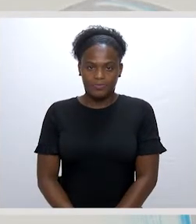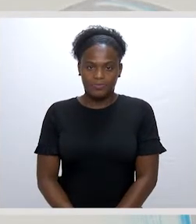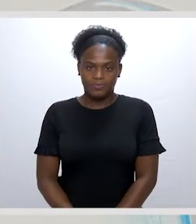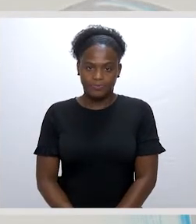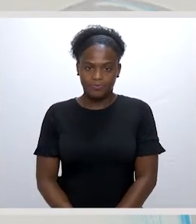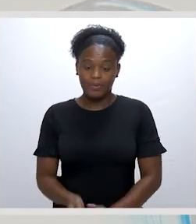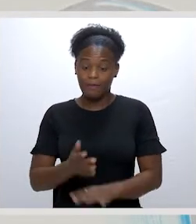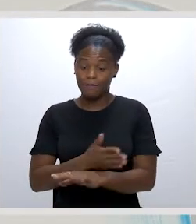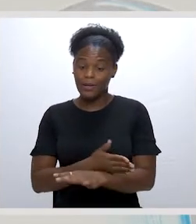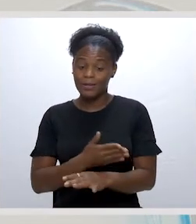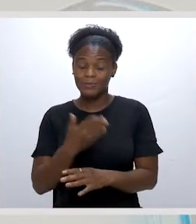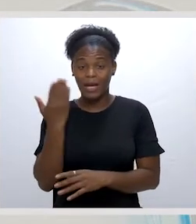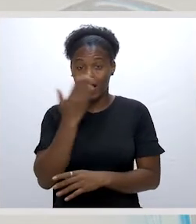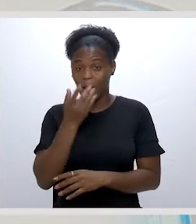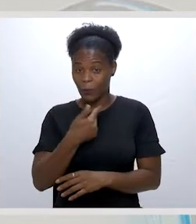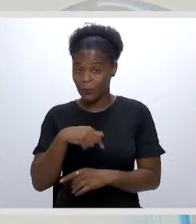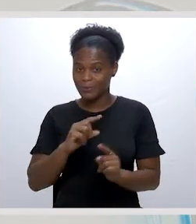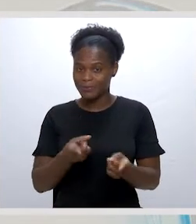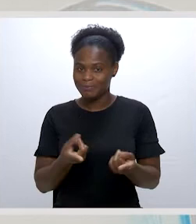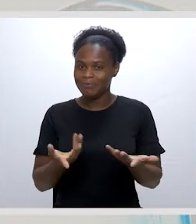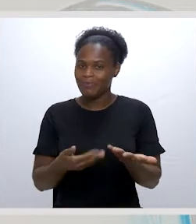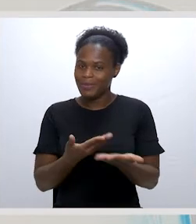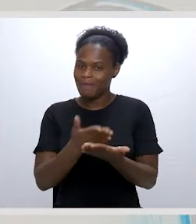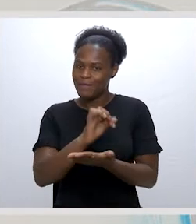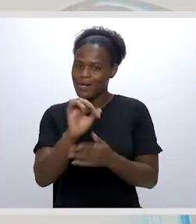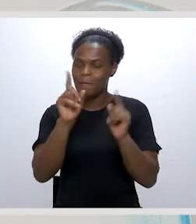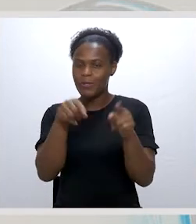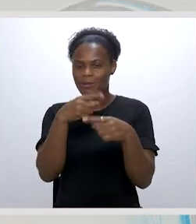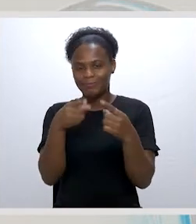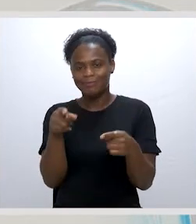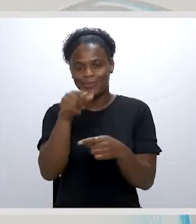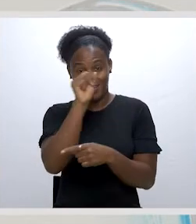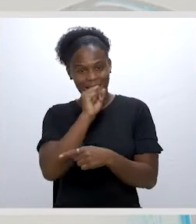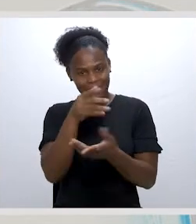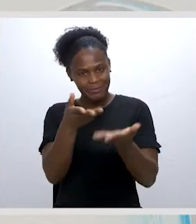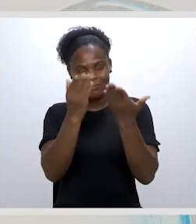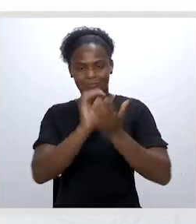Avant de commencer notre cours, je vous laisse une petite chanson. Chantez!